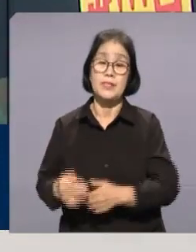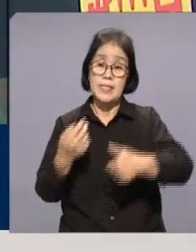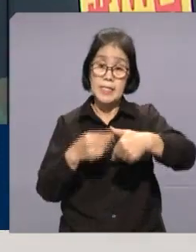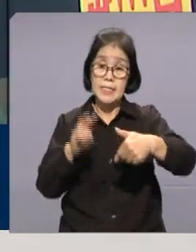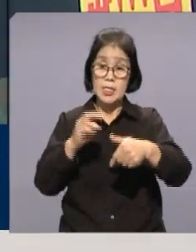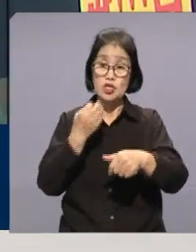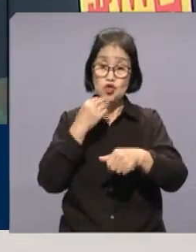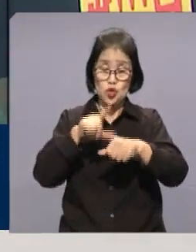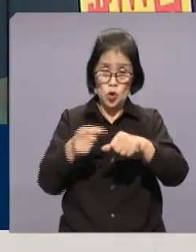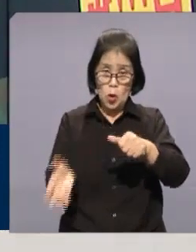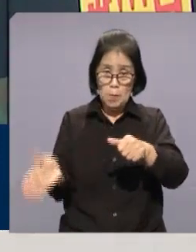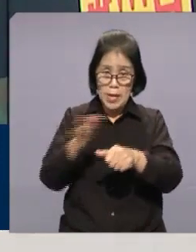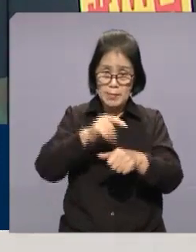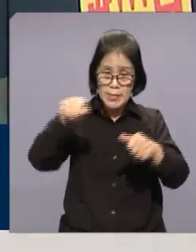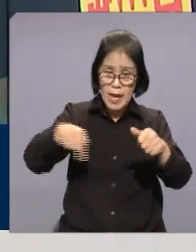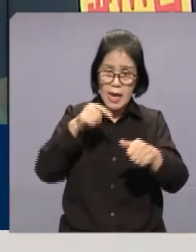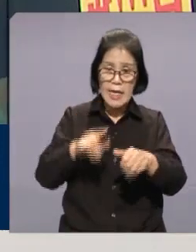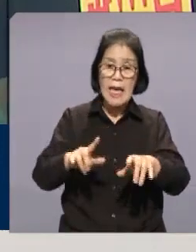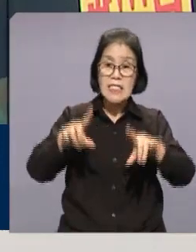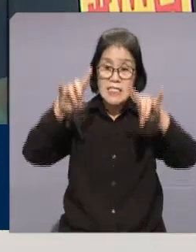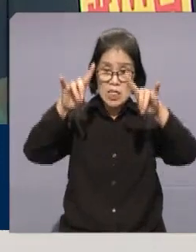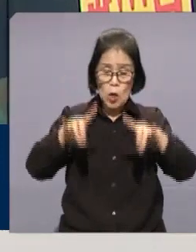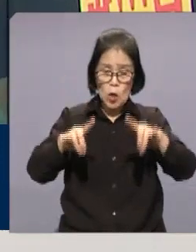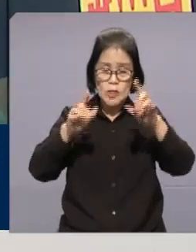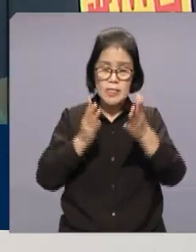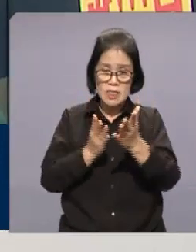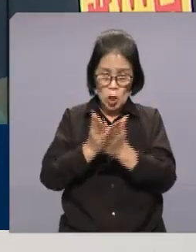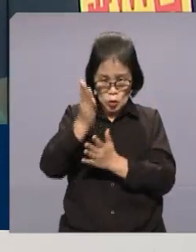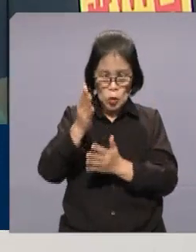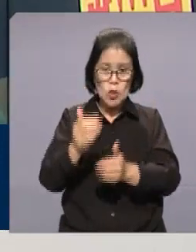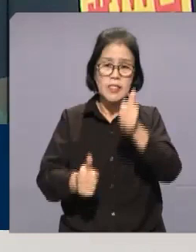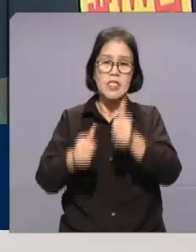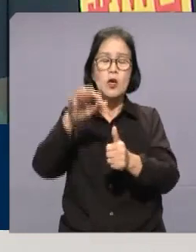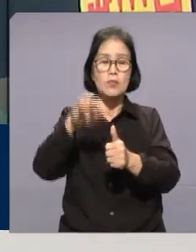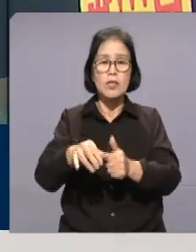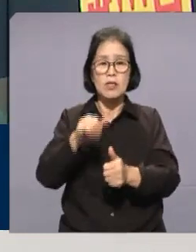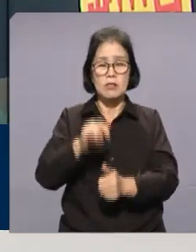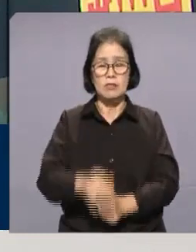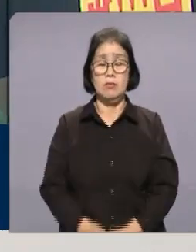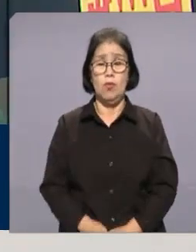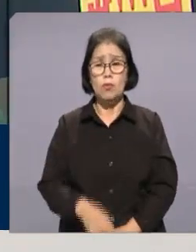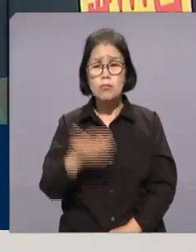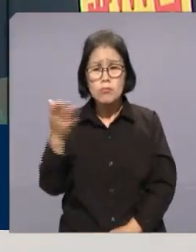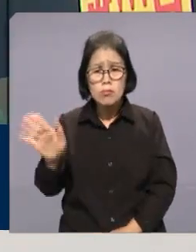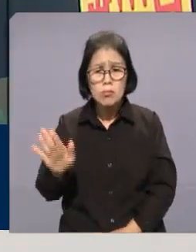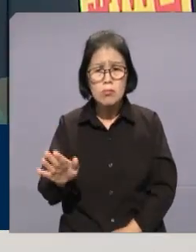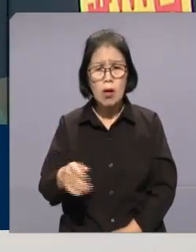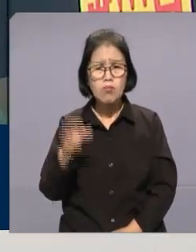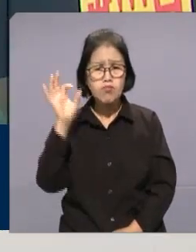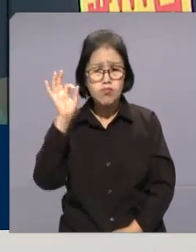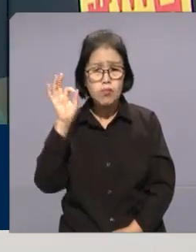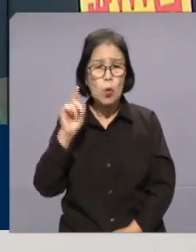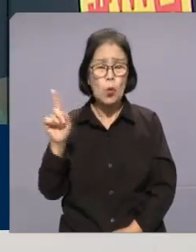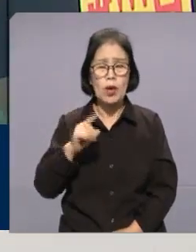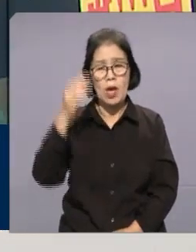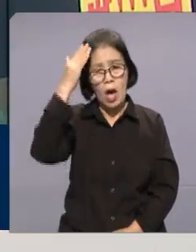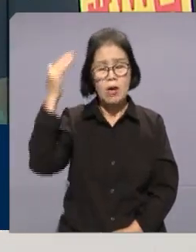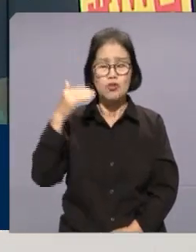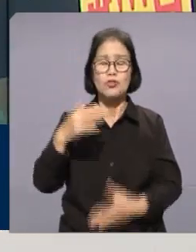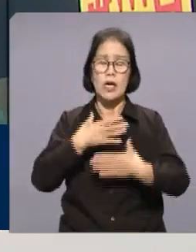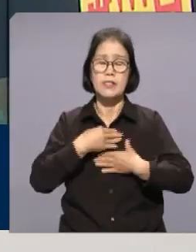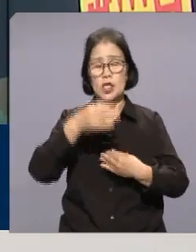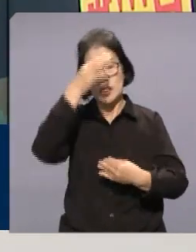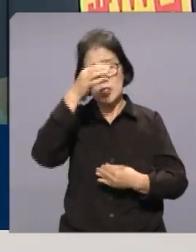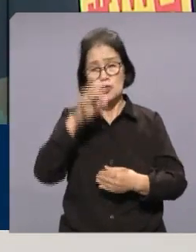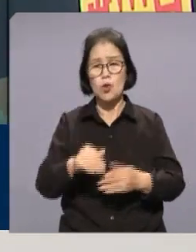인천 수도권 매립지에 드론 전용 비행 시험장이 있는데 이 그림의 떡입니다. 시험장을 관할하는